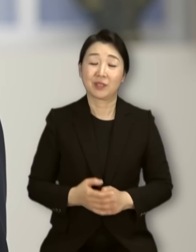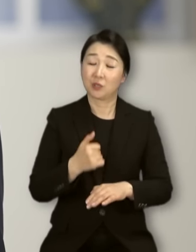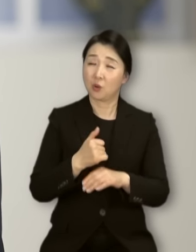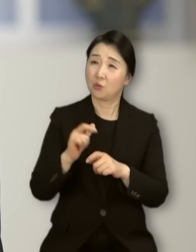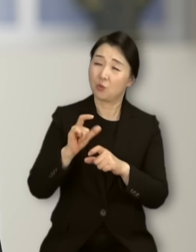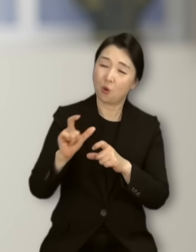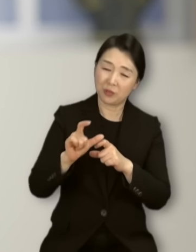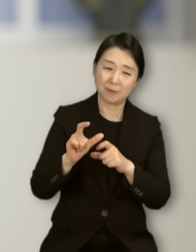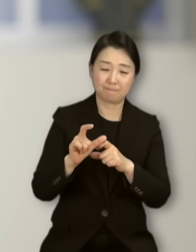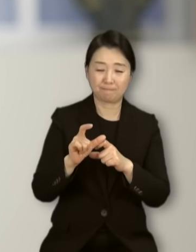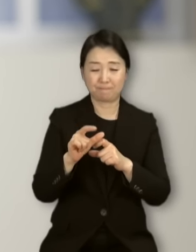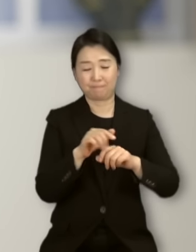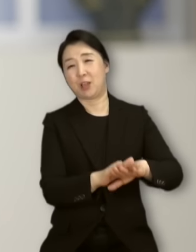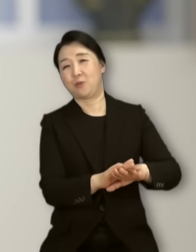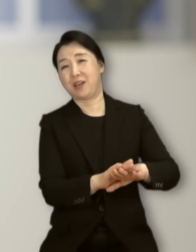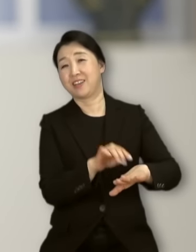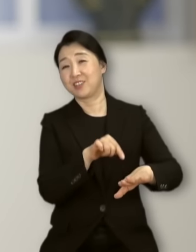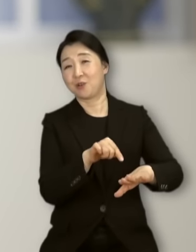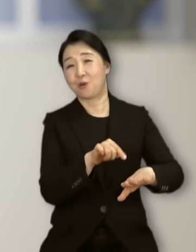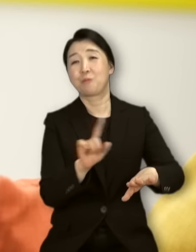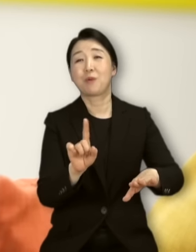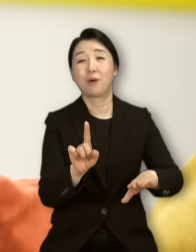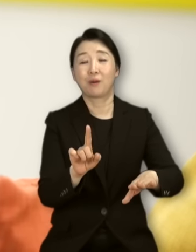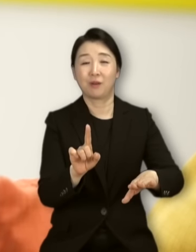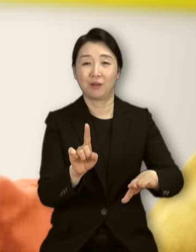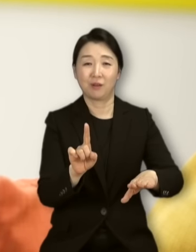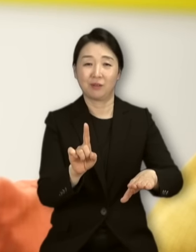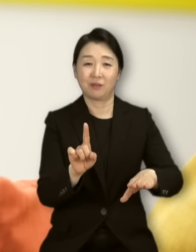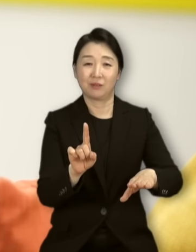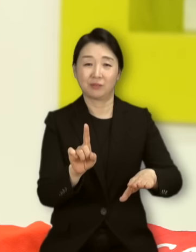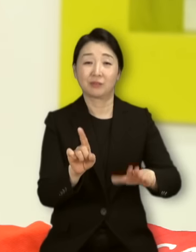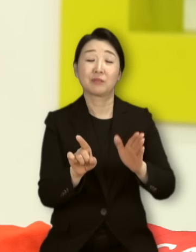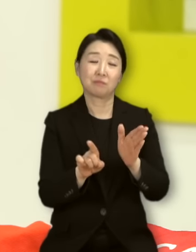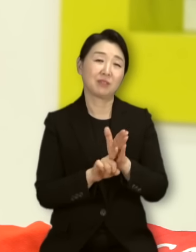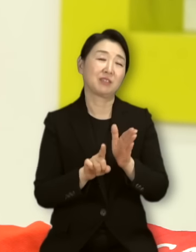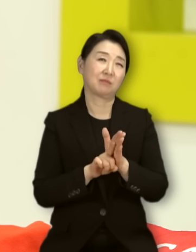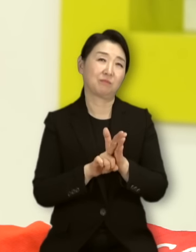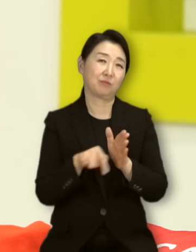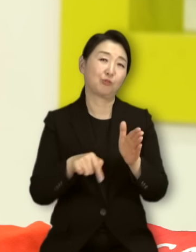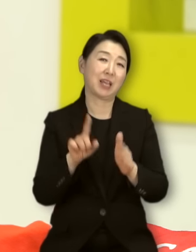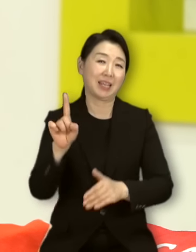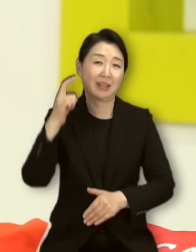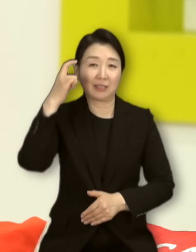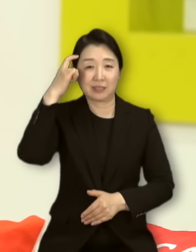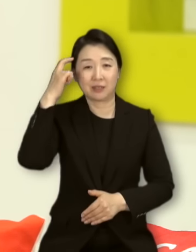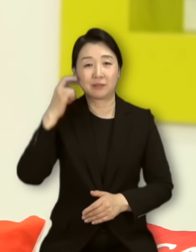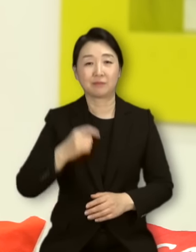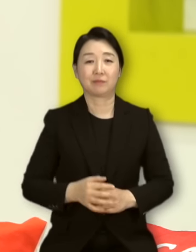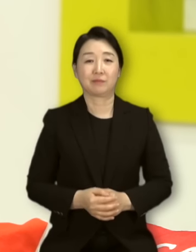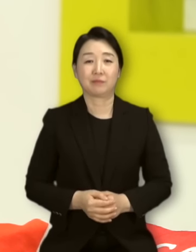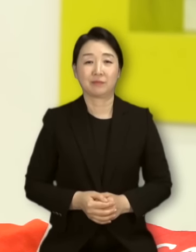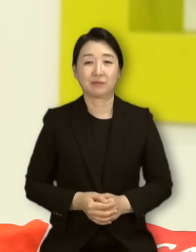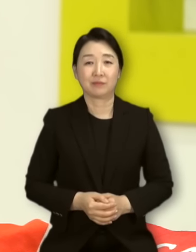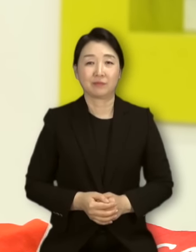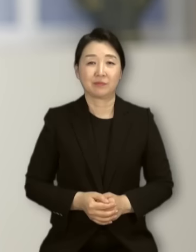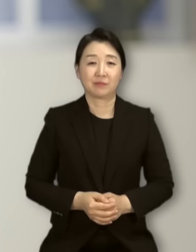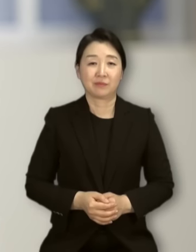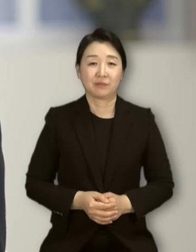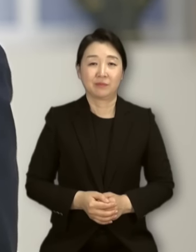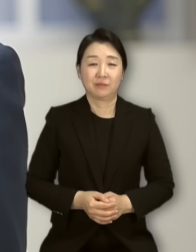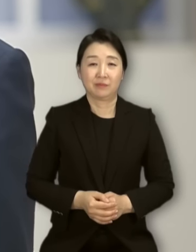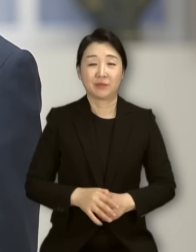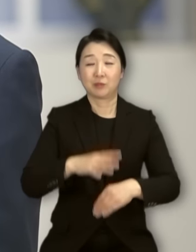하나 라고 생각을 해요음 예 다 하나님이 주시는 거라고 생각을 하거든요 근데 그 시간이